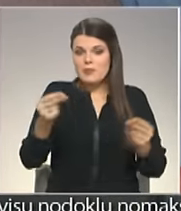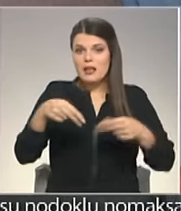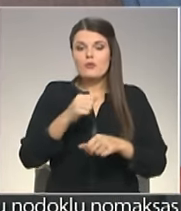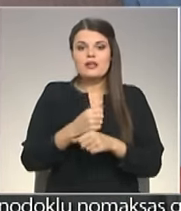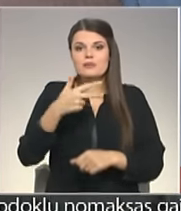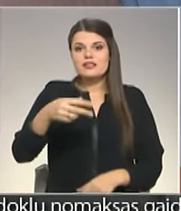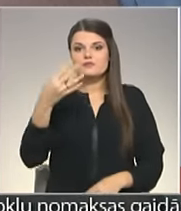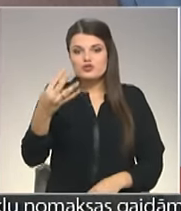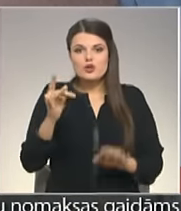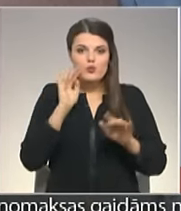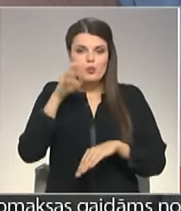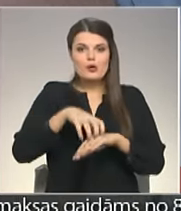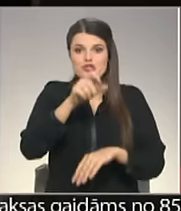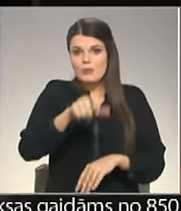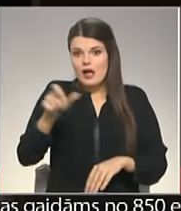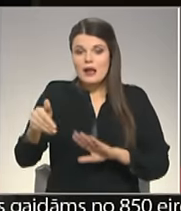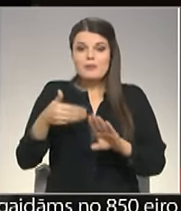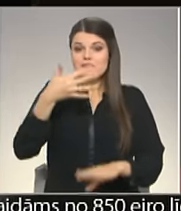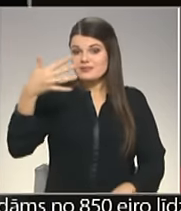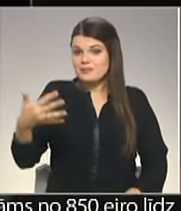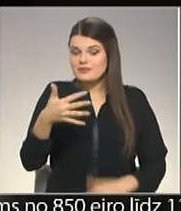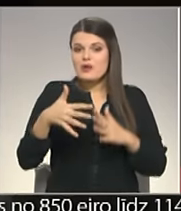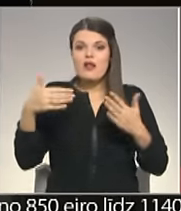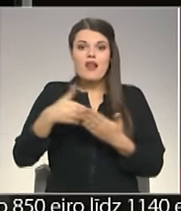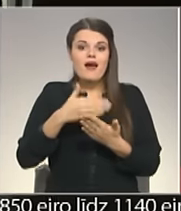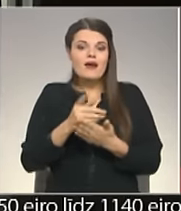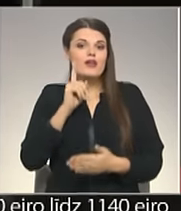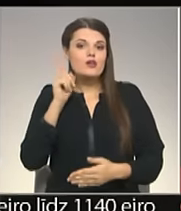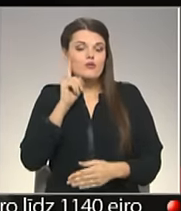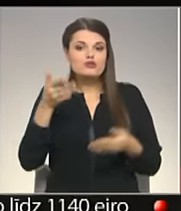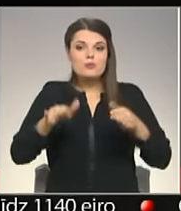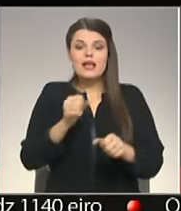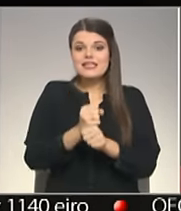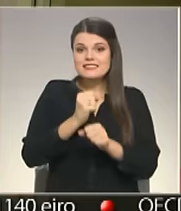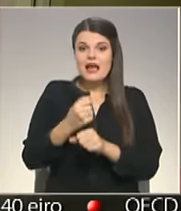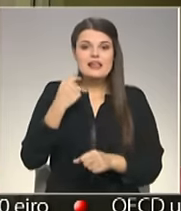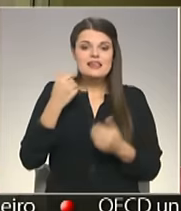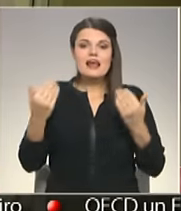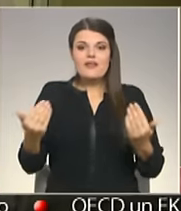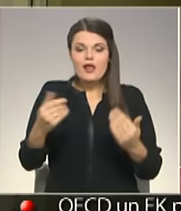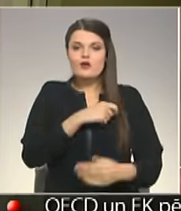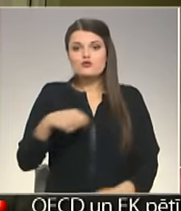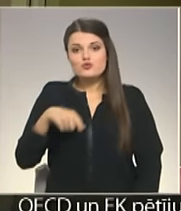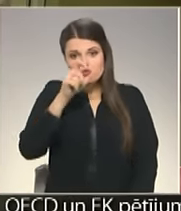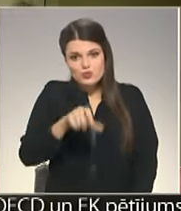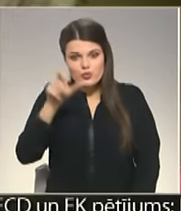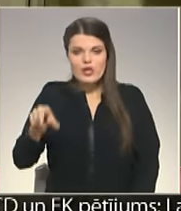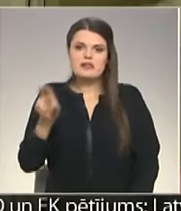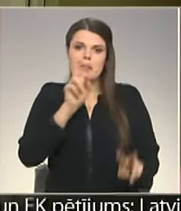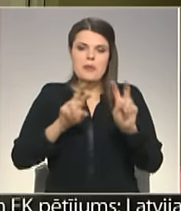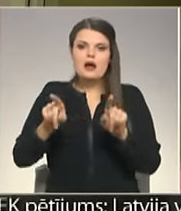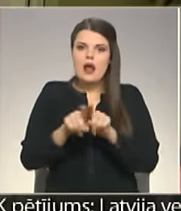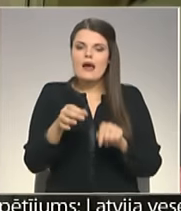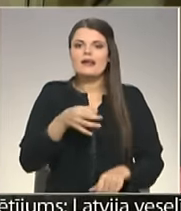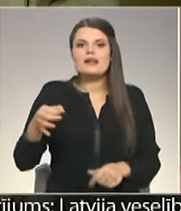ar 34 topošajiem ārstiem. Ja pirms 5 gadiem lielākā daļa jauniešu palika strādāt Rīgā, tad tagad studenti izrāda lielāku interesi par